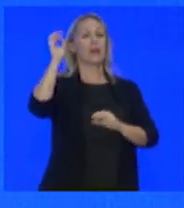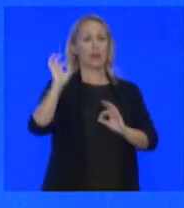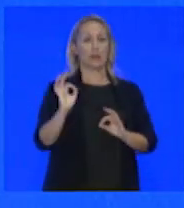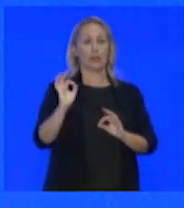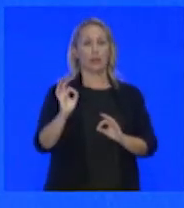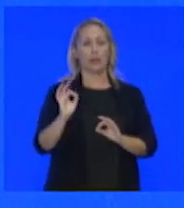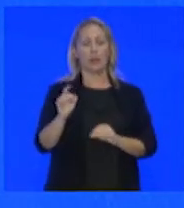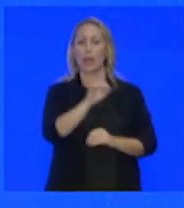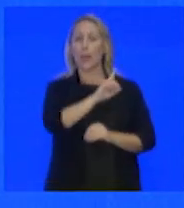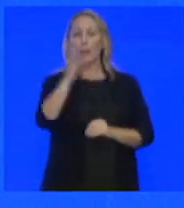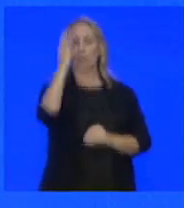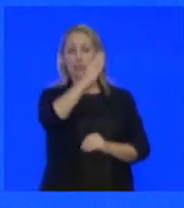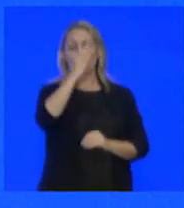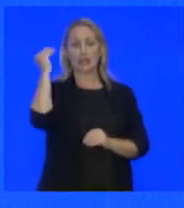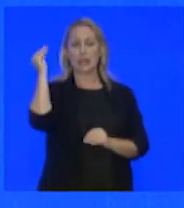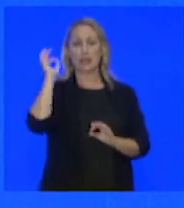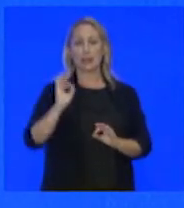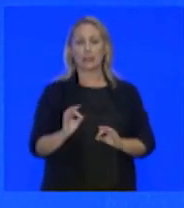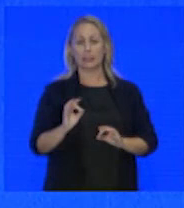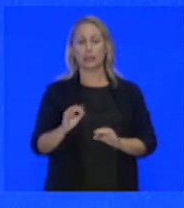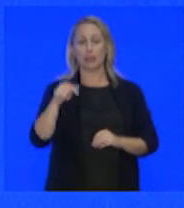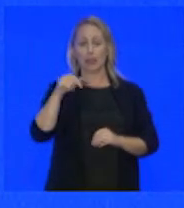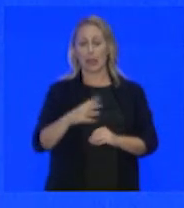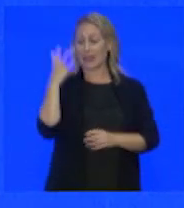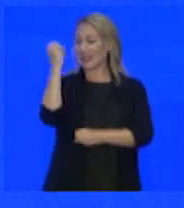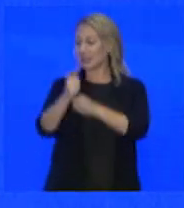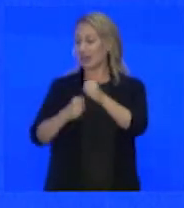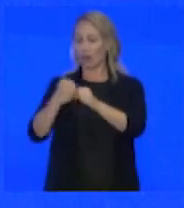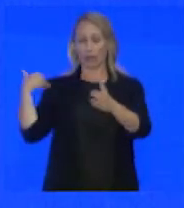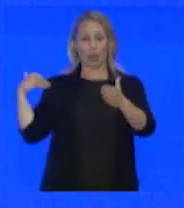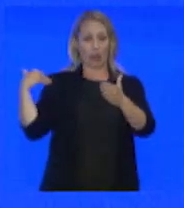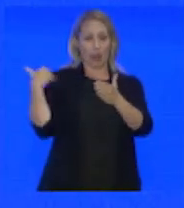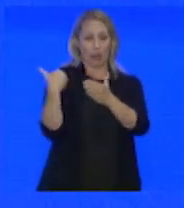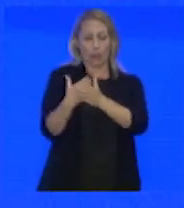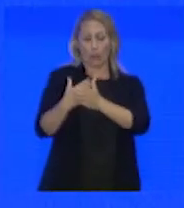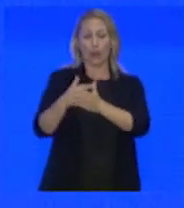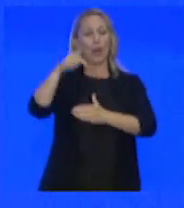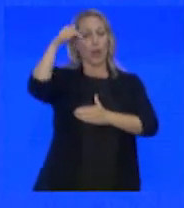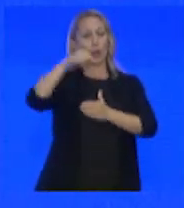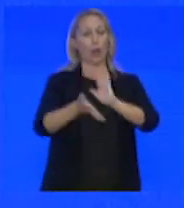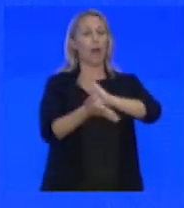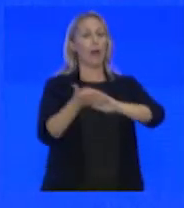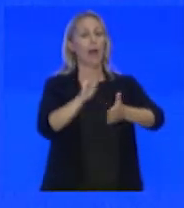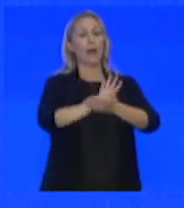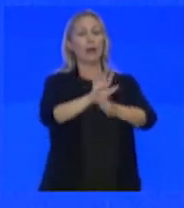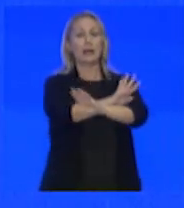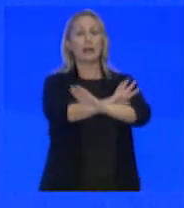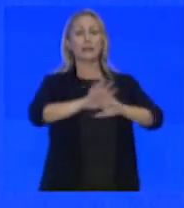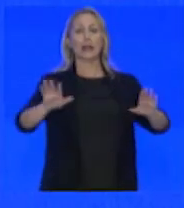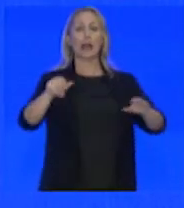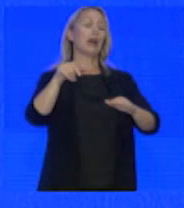ξεχνάμε πως ύστερα από 4 ολόκληρα χρόνια τελειώσαμε οριστικά με τα capital